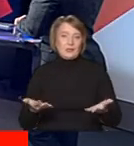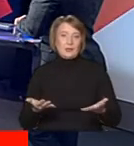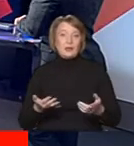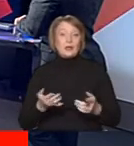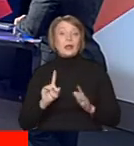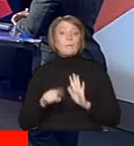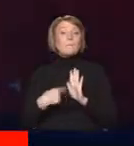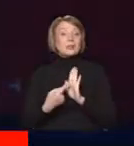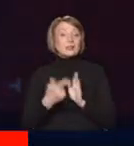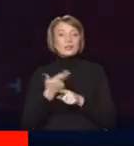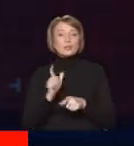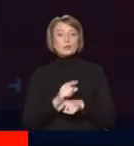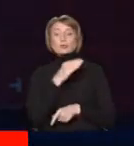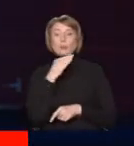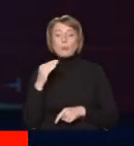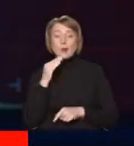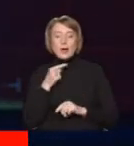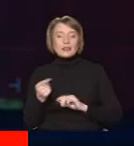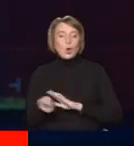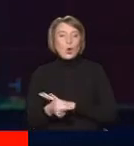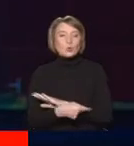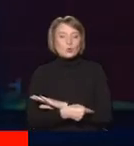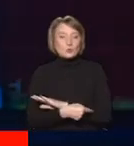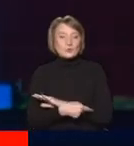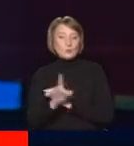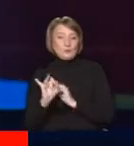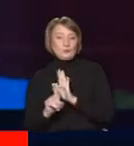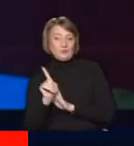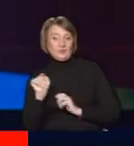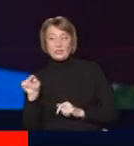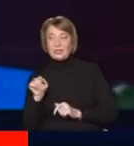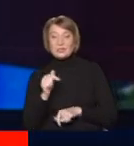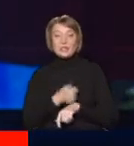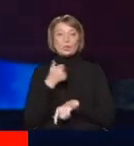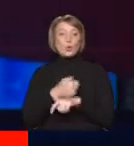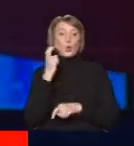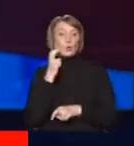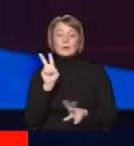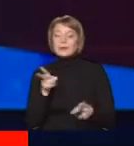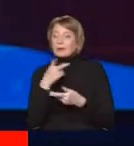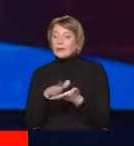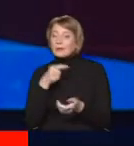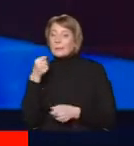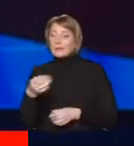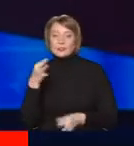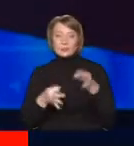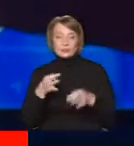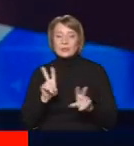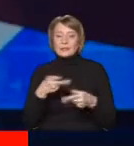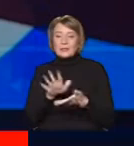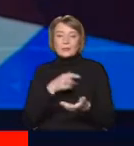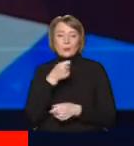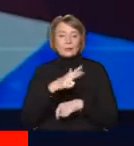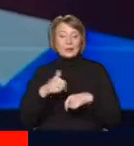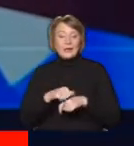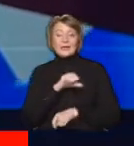те питання, що дуже багато корупції якраз і йде від міського голови. Тобто не треба доходити до цих судів, не треба доходити до правоохоронних органів. Якщо міський